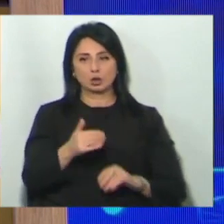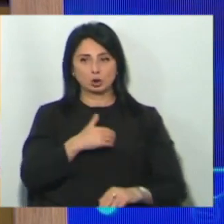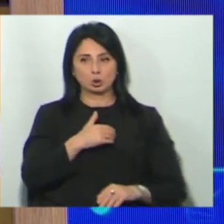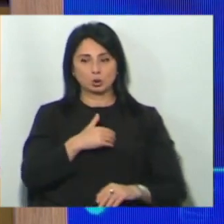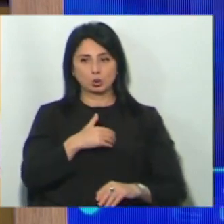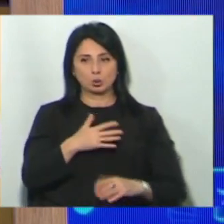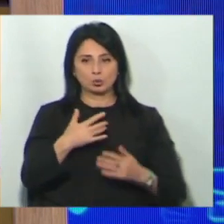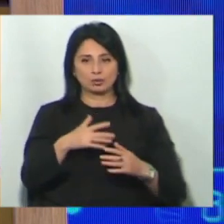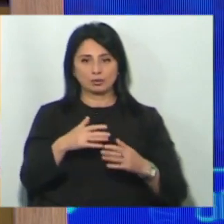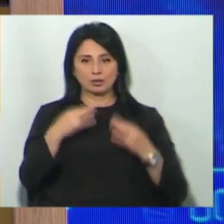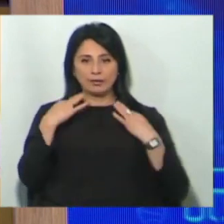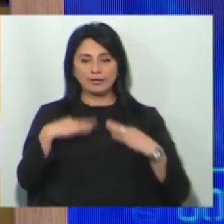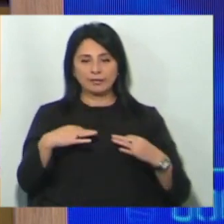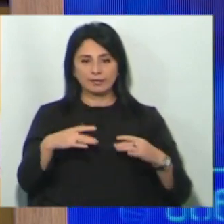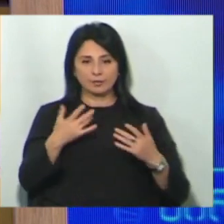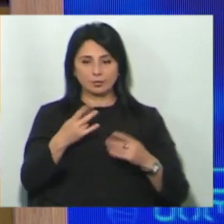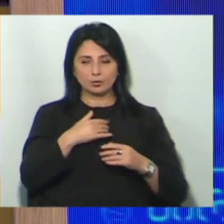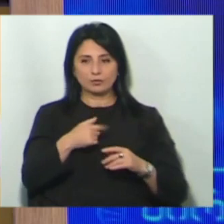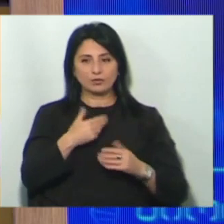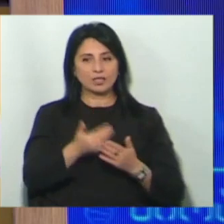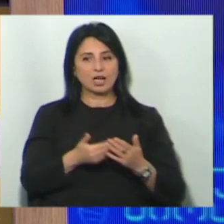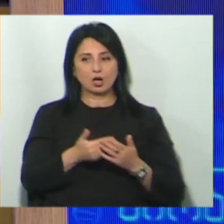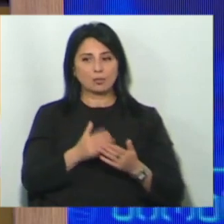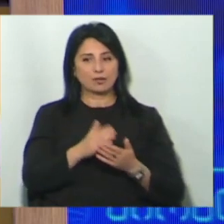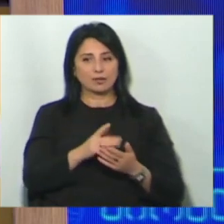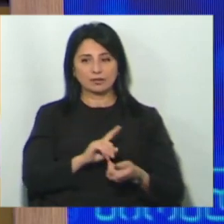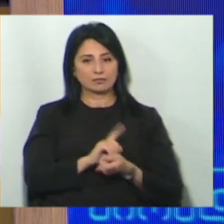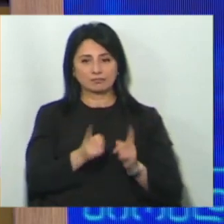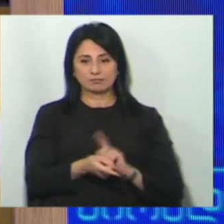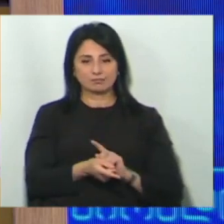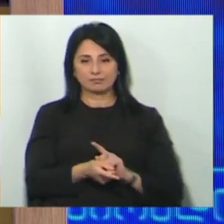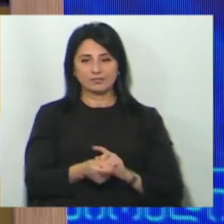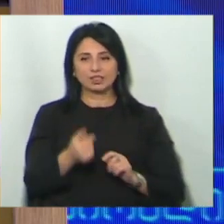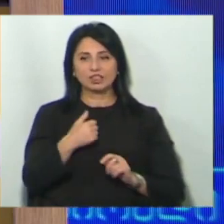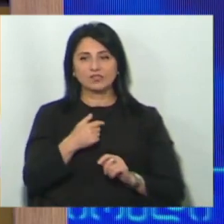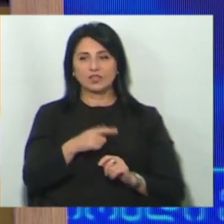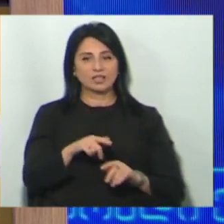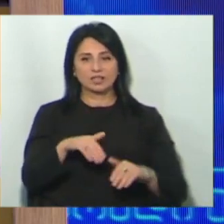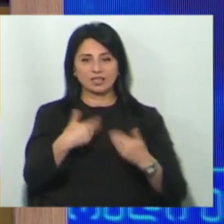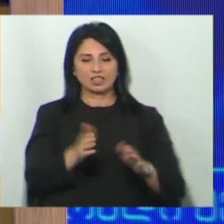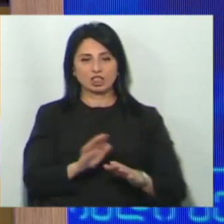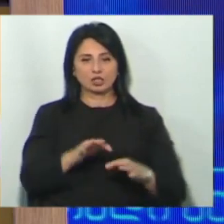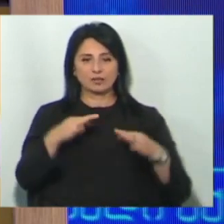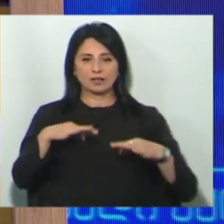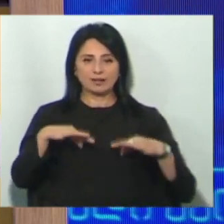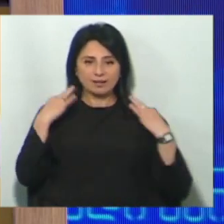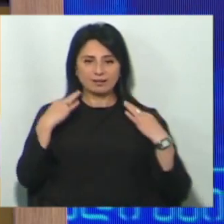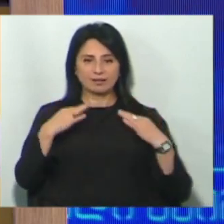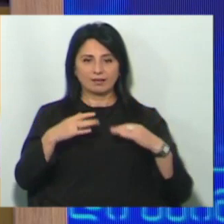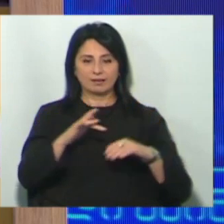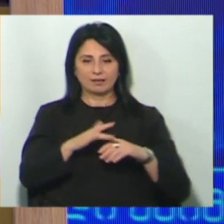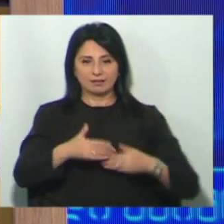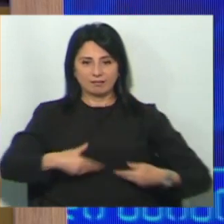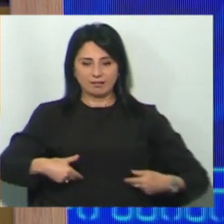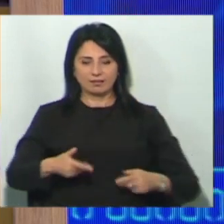სურვილი გაშილიფტეს იზრდება ჩვენი რეკომენდაციები არის საპირისპირო ჩვენ არ გირჩევთ მაქსიმალურ გაშილიფებას